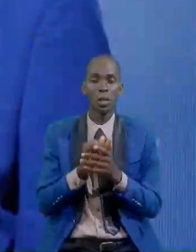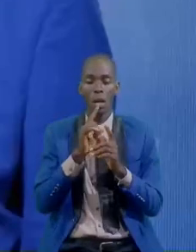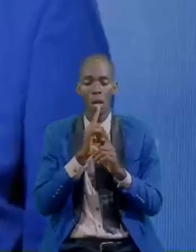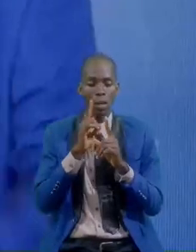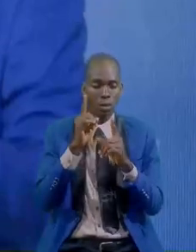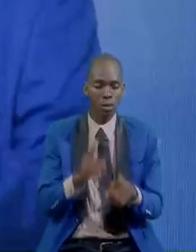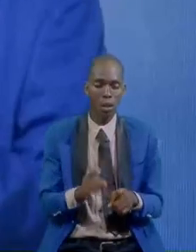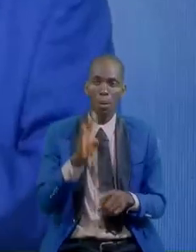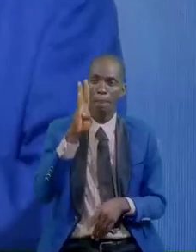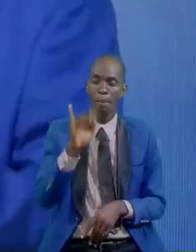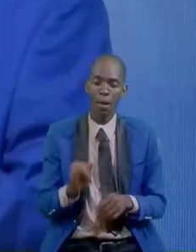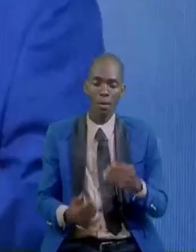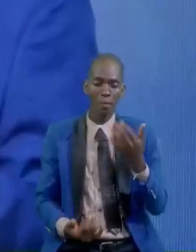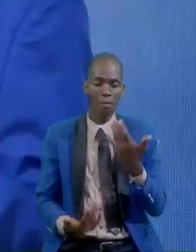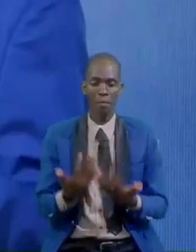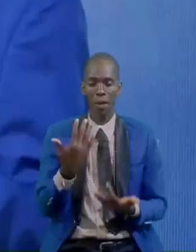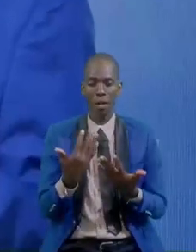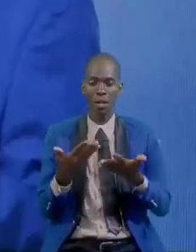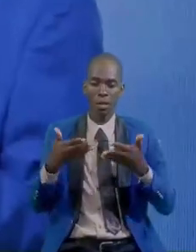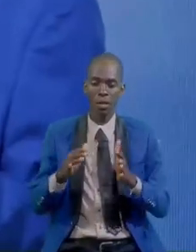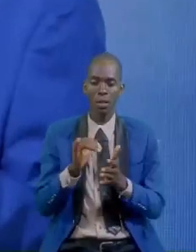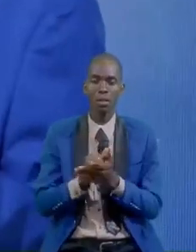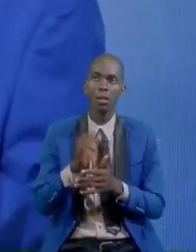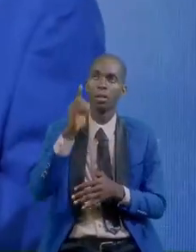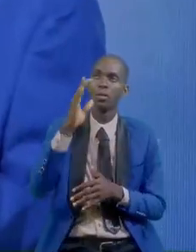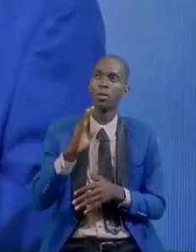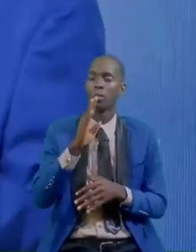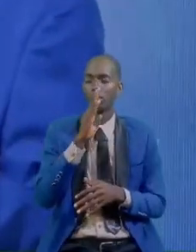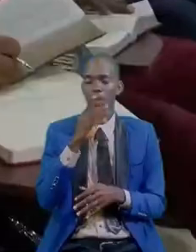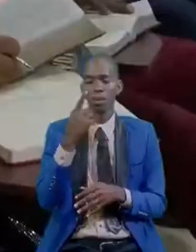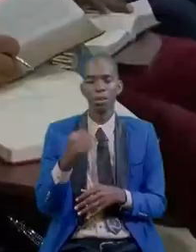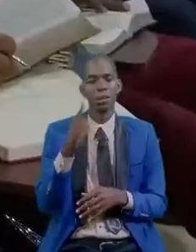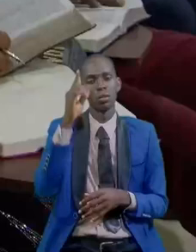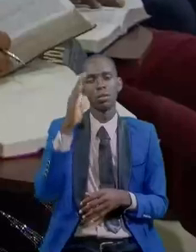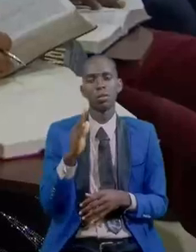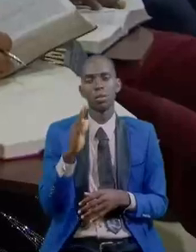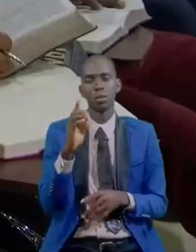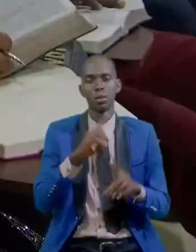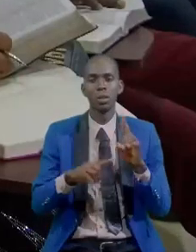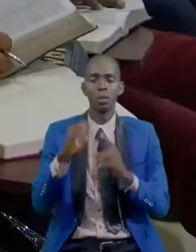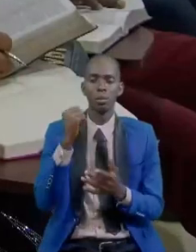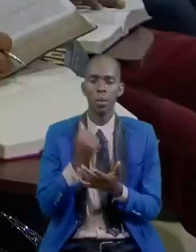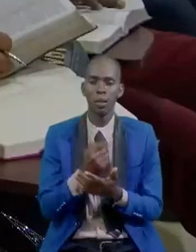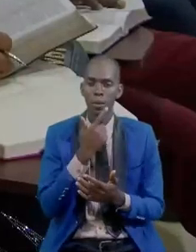feu. C'est celui-là qui sera Dieu. Est-ce qu'il y en amène?